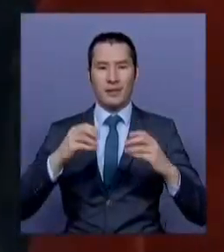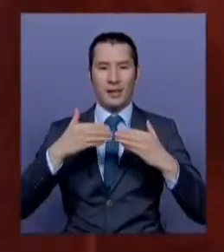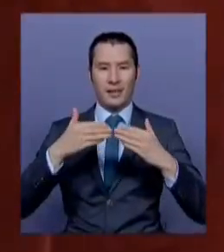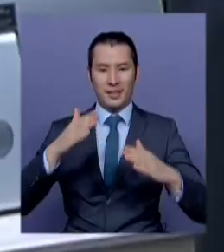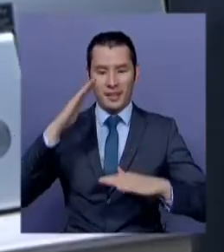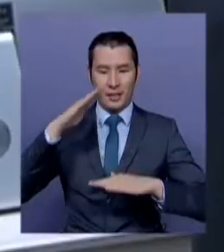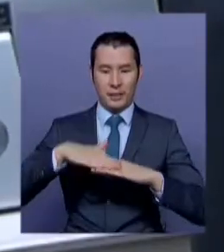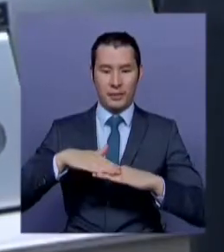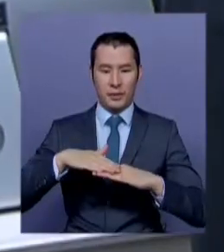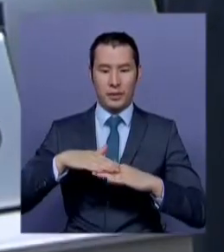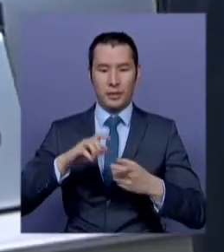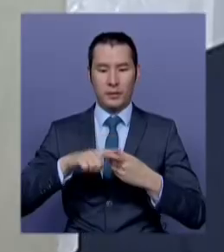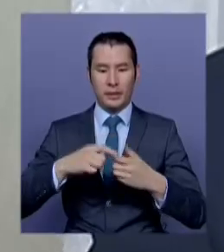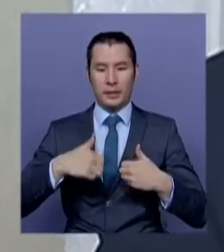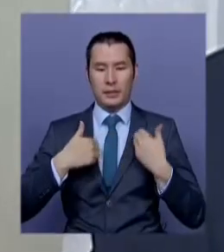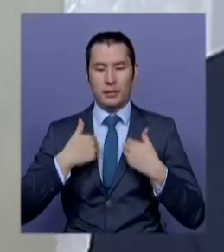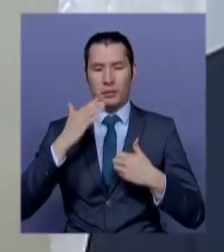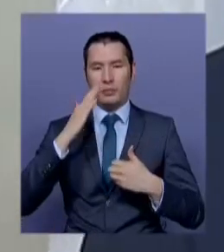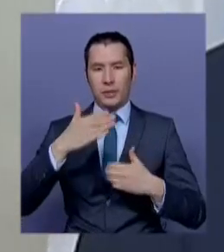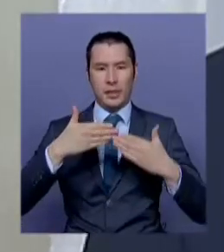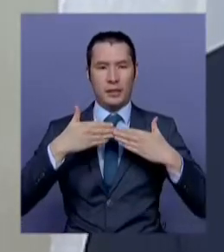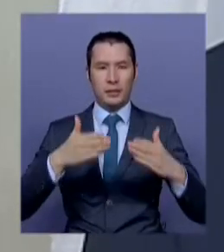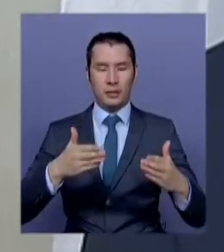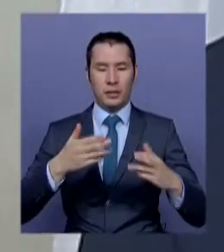алушымен байланыс барынша ашық жүргізіледі. Мұндай